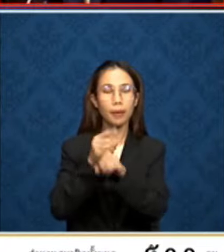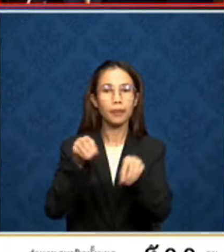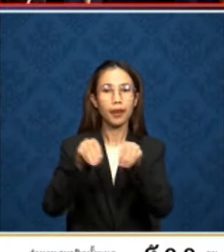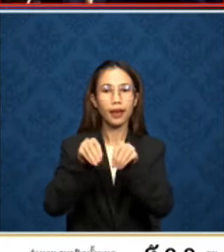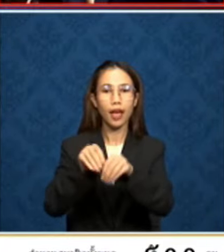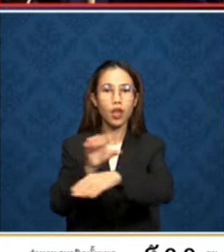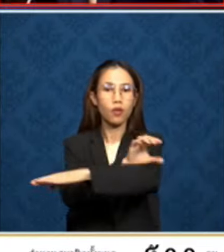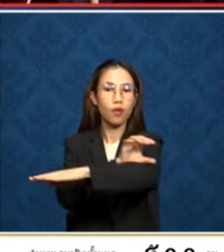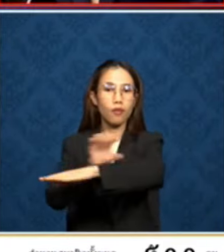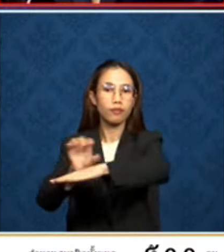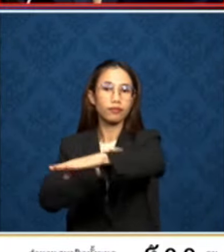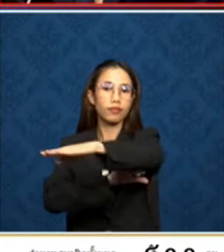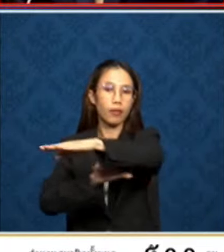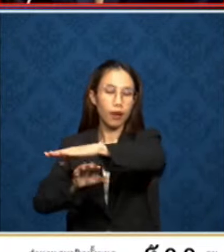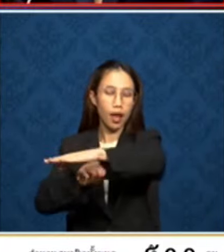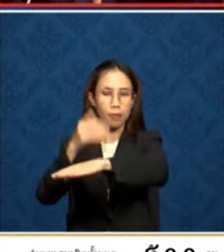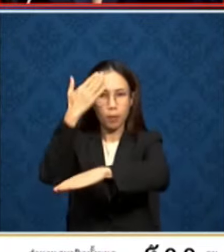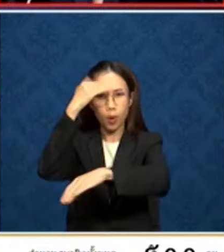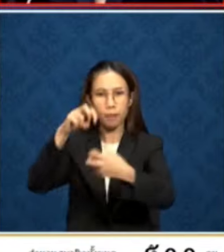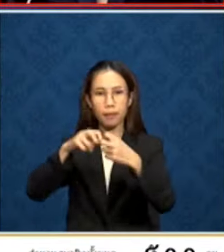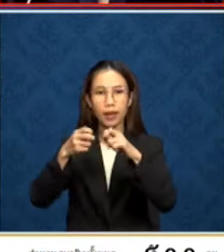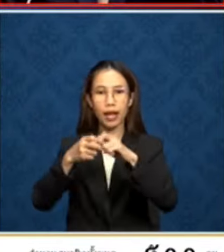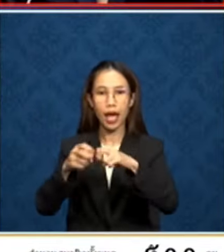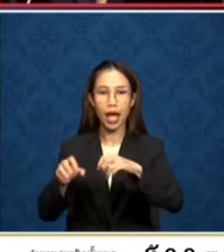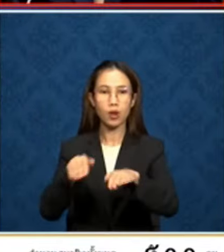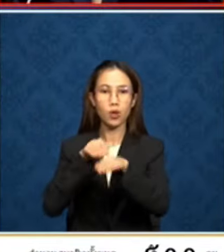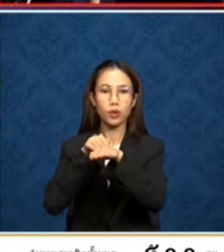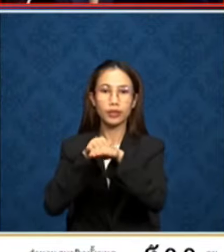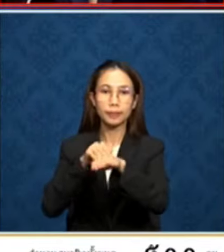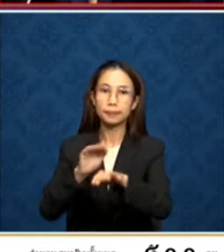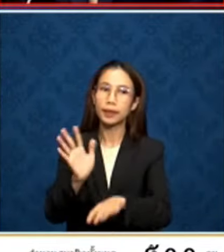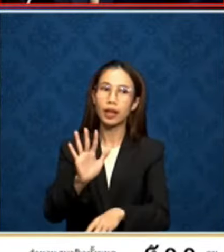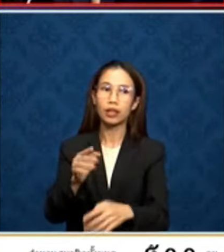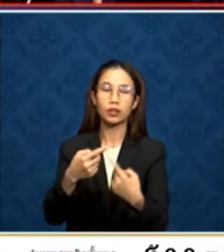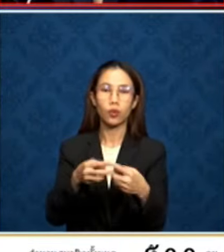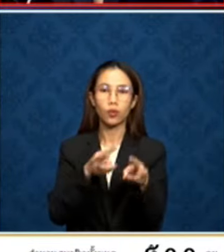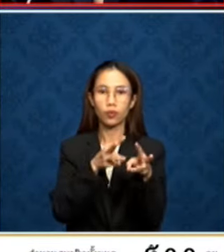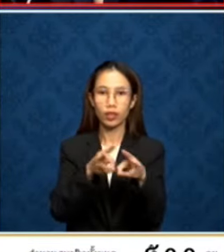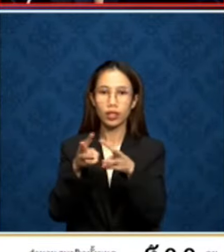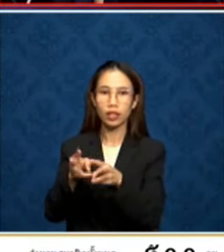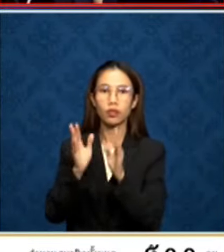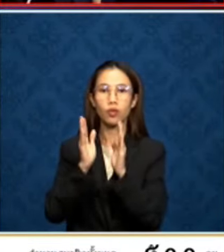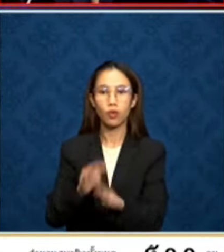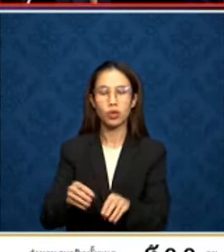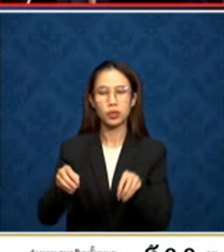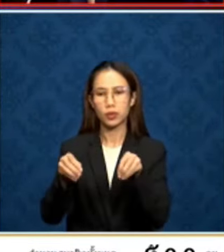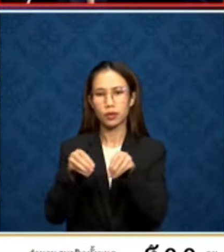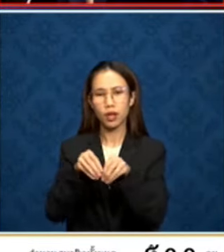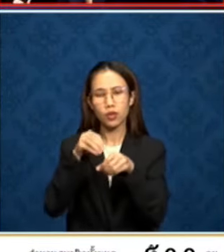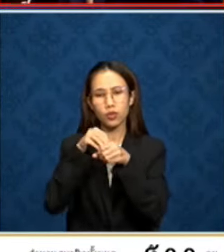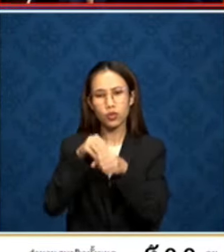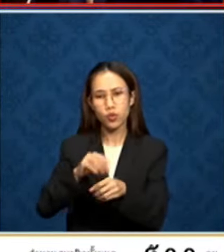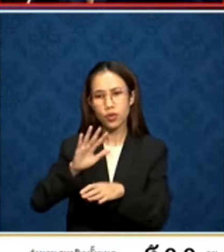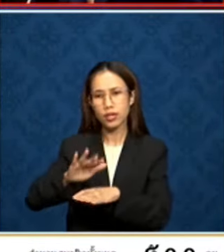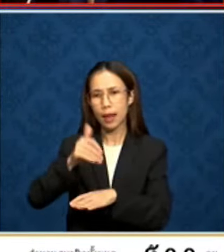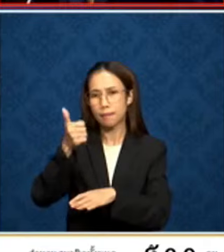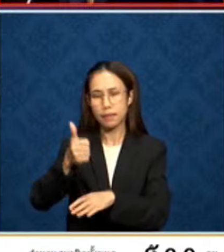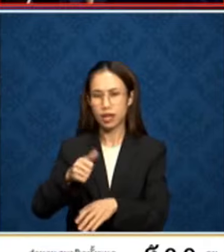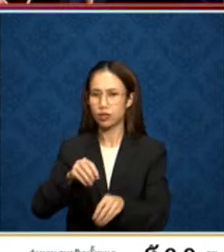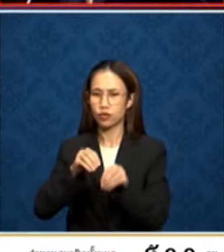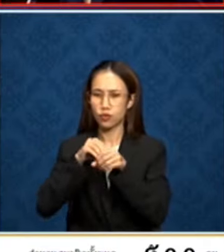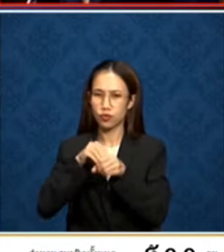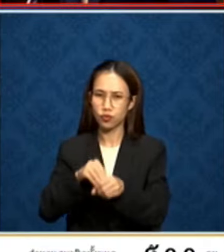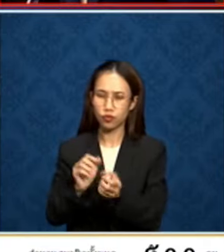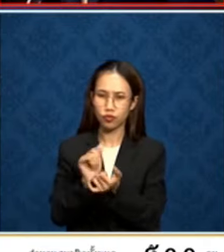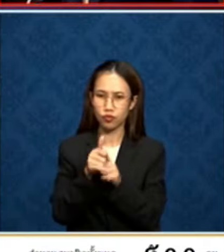ฟ้าเพื่อหลีกหนีปัญหารถติดซึ่งวิธีนี้นะคะก็จะส่งผลให้เกิดความหนาแน่นแออัดในเมืองชั้นในท่าน